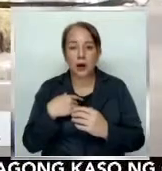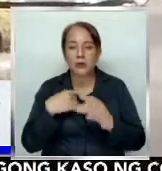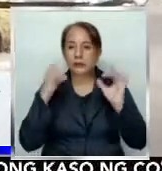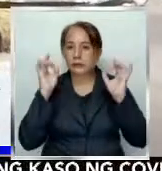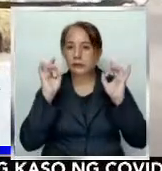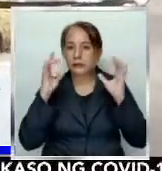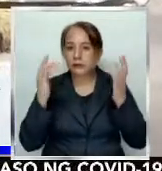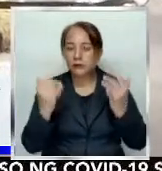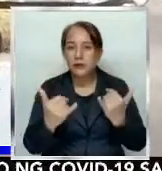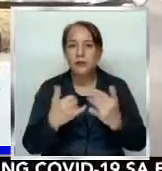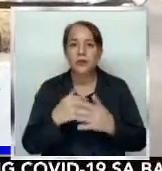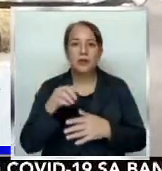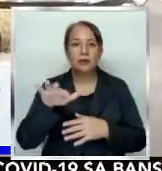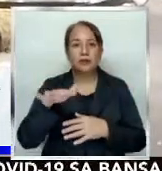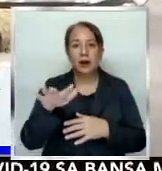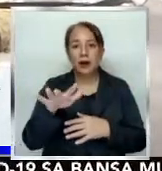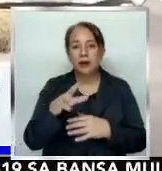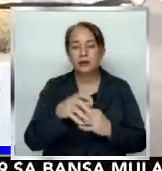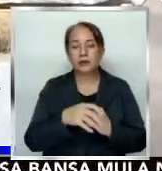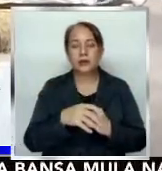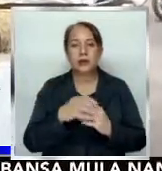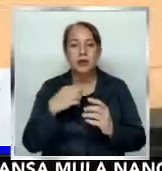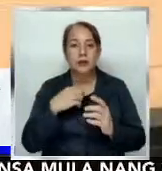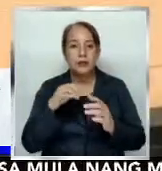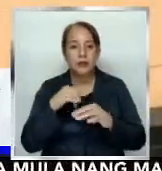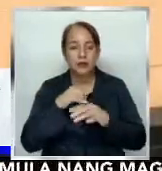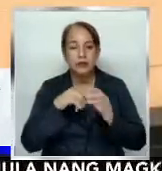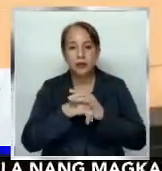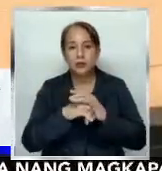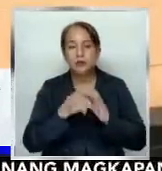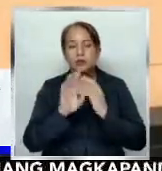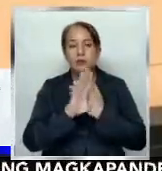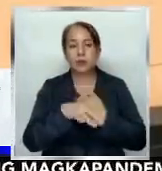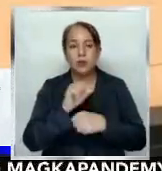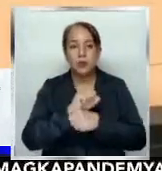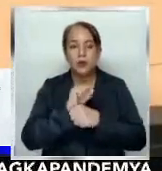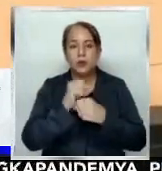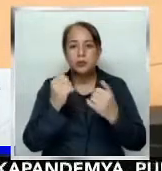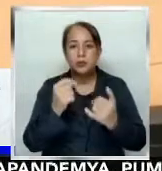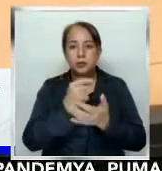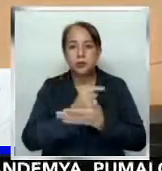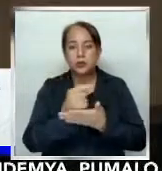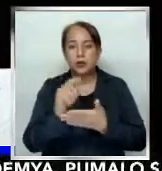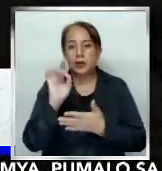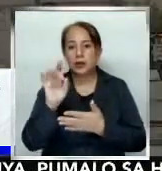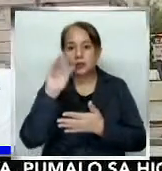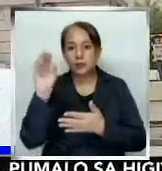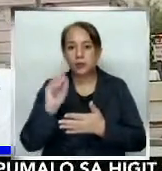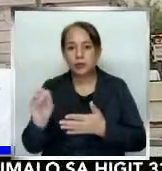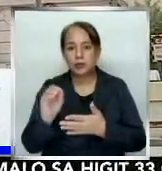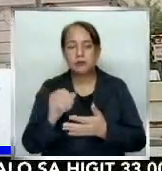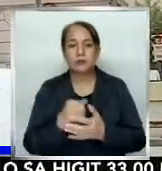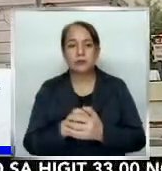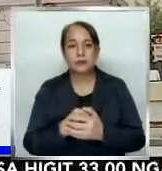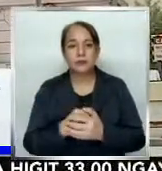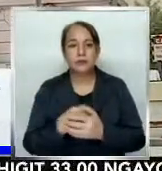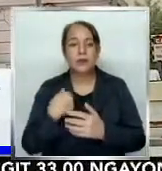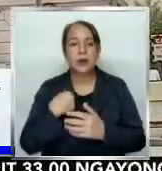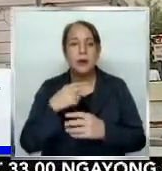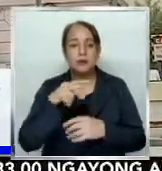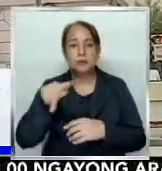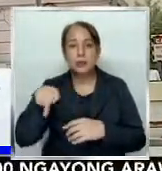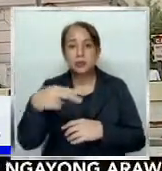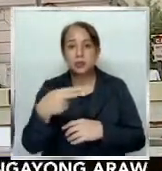Mild naman ang karamihan sa mga infection kaya balik trabaho na ulit. Ngayong linggo ang 80% ng mga nagka-COVID. Sa Philippine General